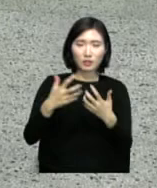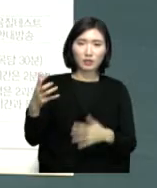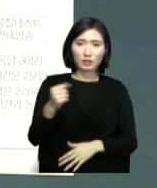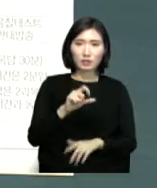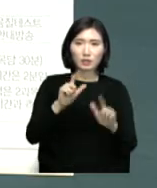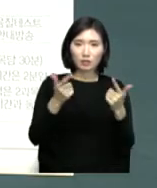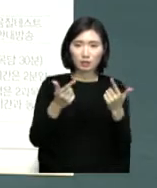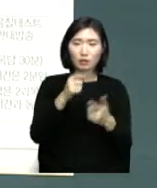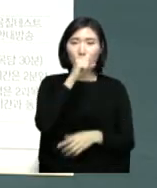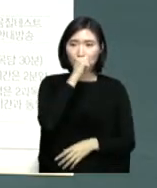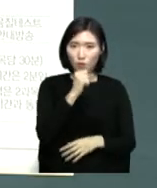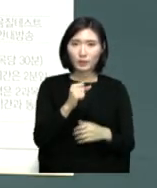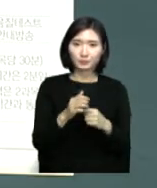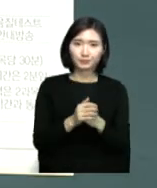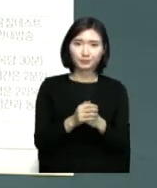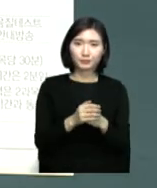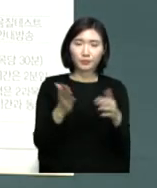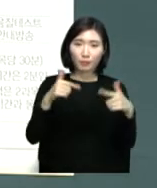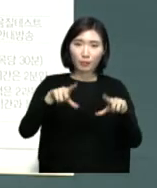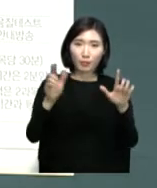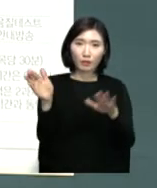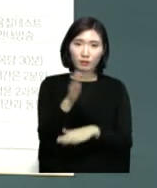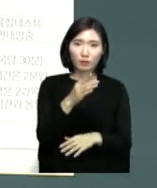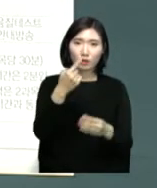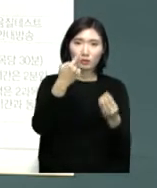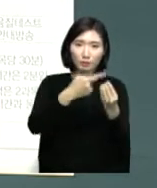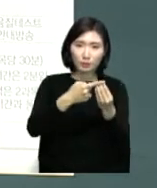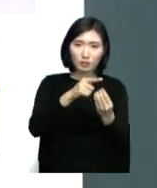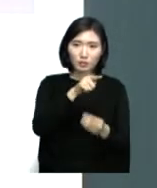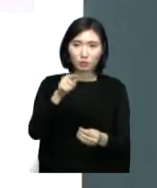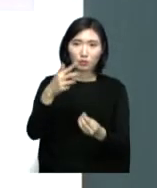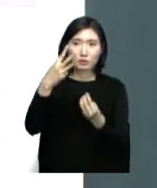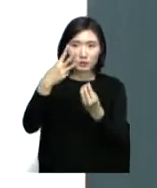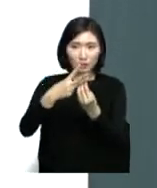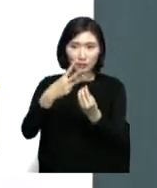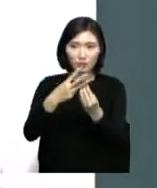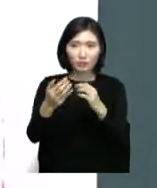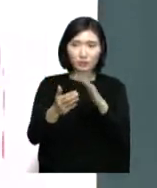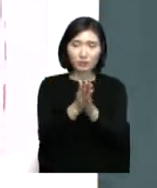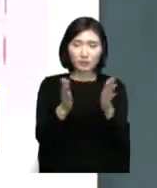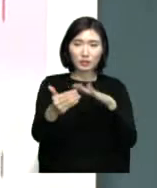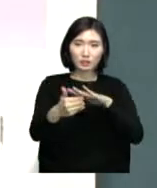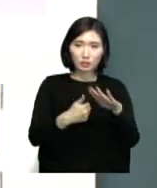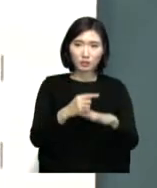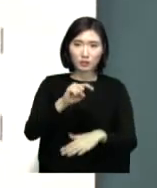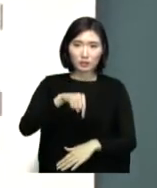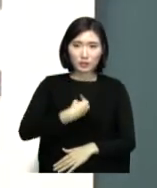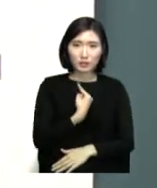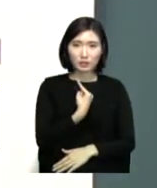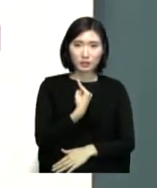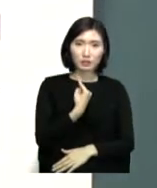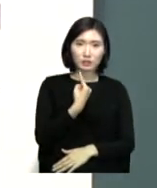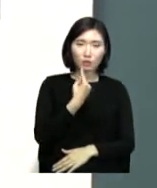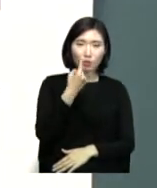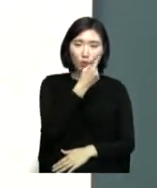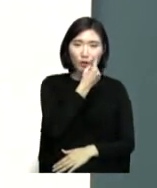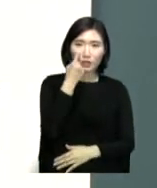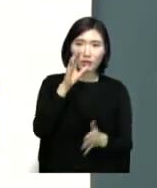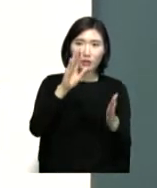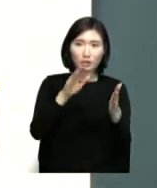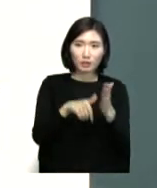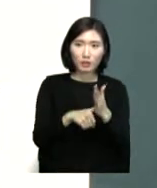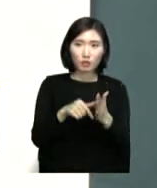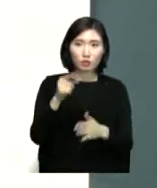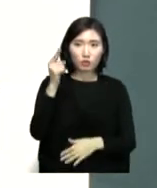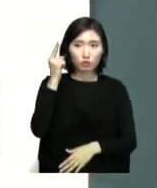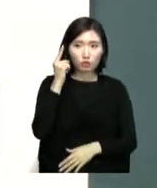바람직합니다 또 올해부터 1교시 와 3교시 시작 전 수험생 본인을 확인할 때 휴대한 시계를 함께